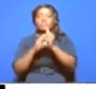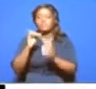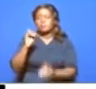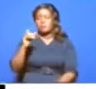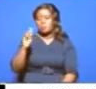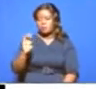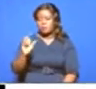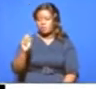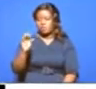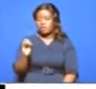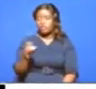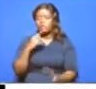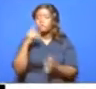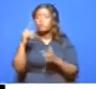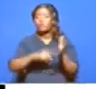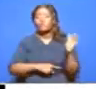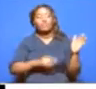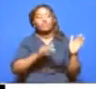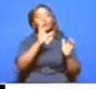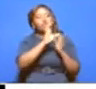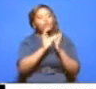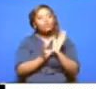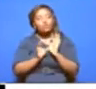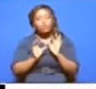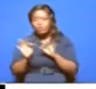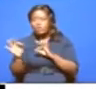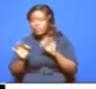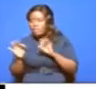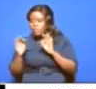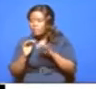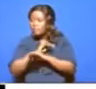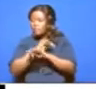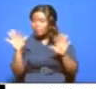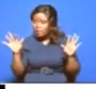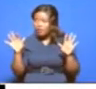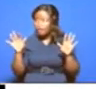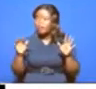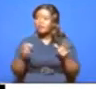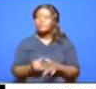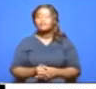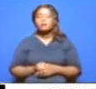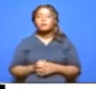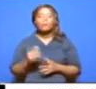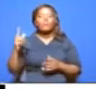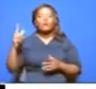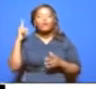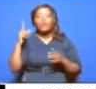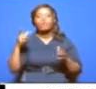kuwa katiba ya jamii hiyo inafafanua wazi kuhusu urithi wa mfalme. The law gives us 6 months